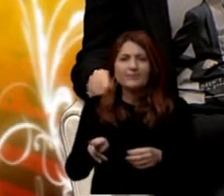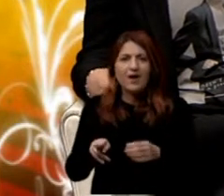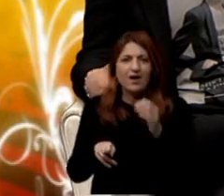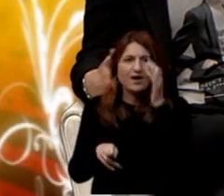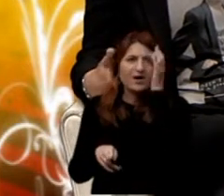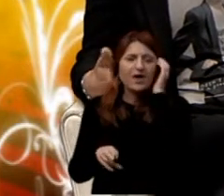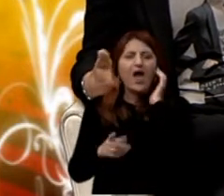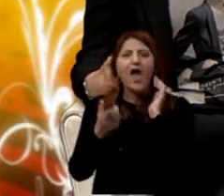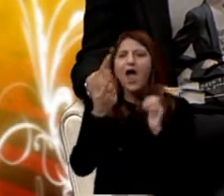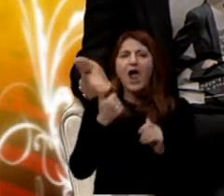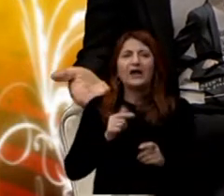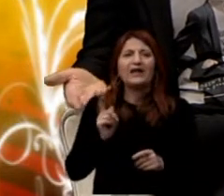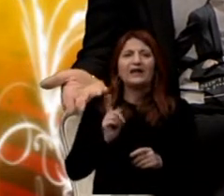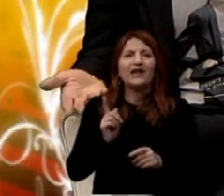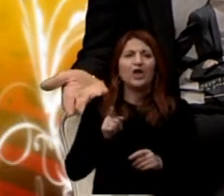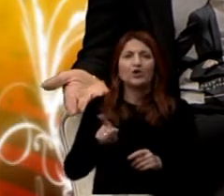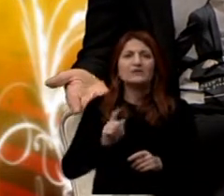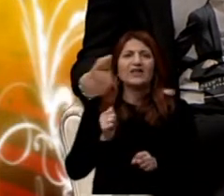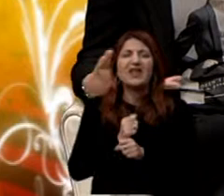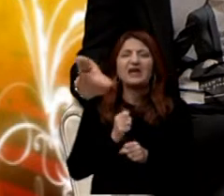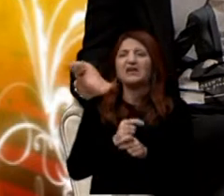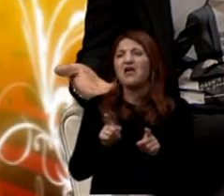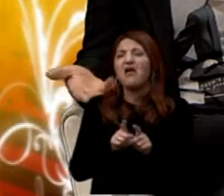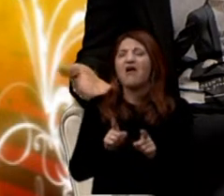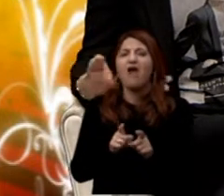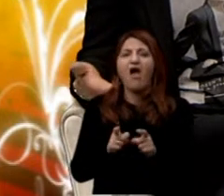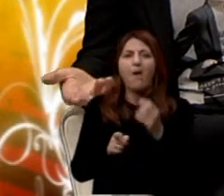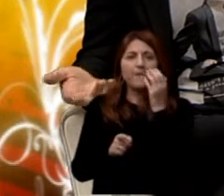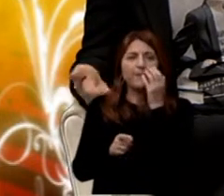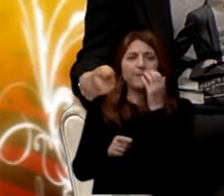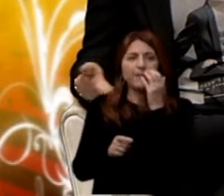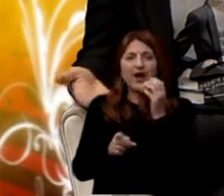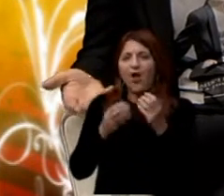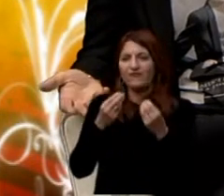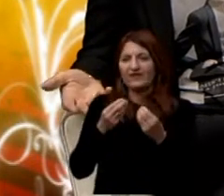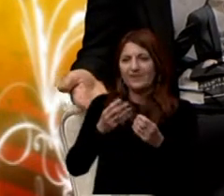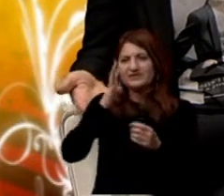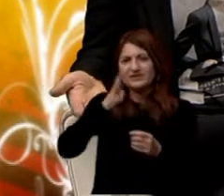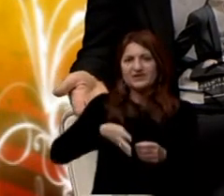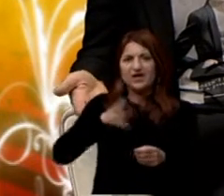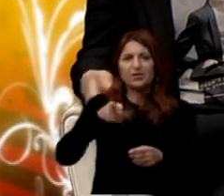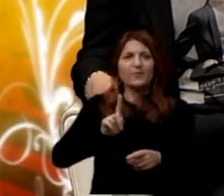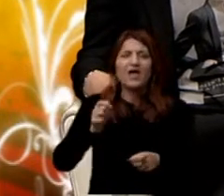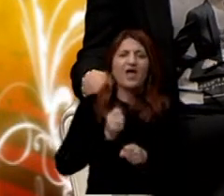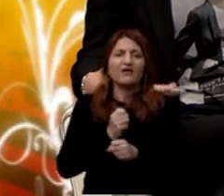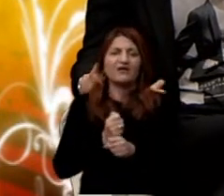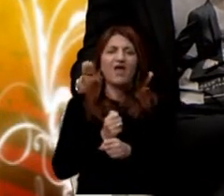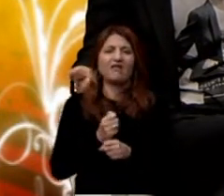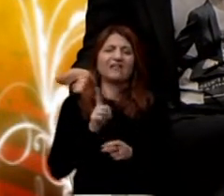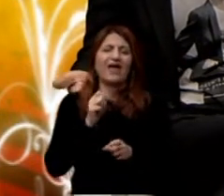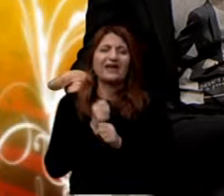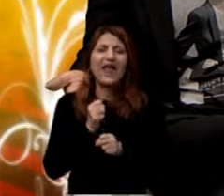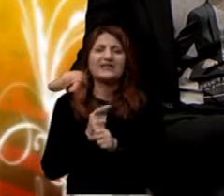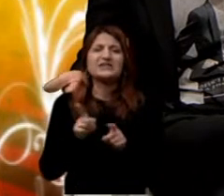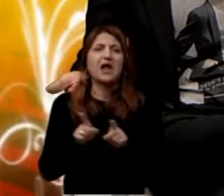ali to se ne radi rutinski. Znači, ne radimo vitaminski status, pogotovo iz seruma, ne radimo rutinski, iako će